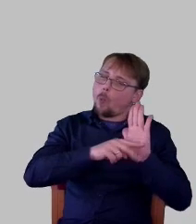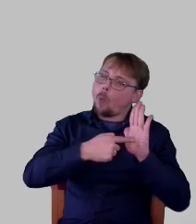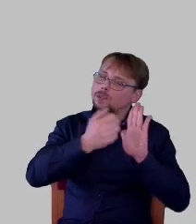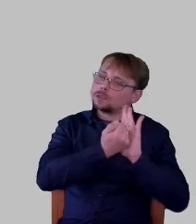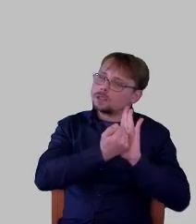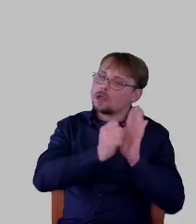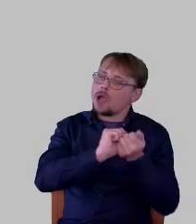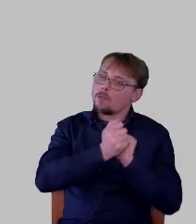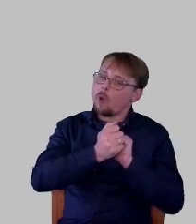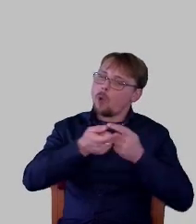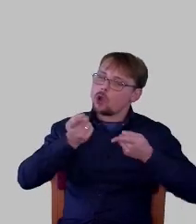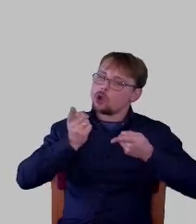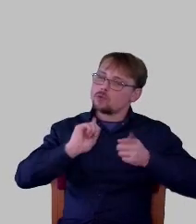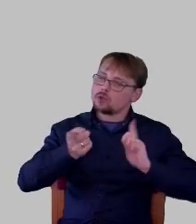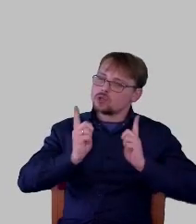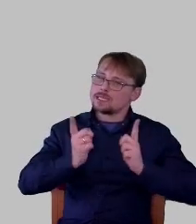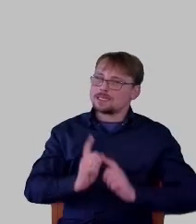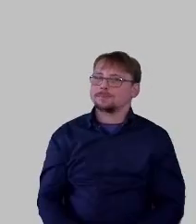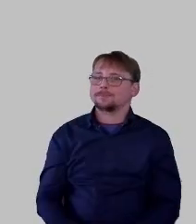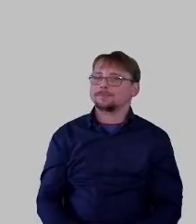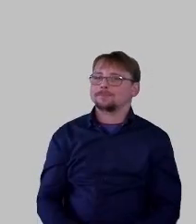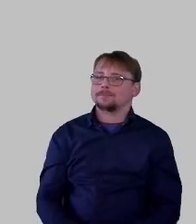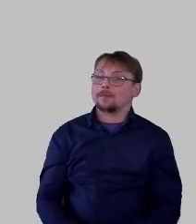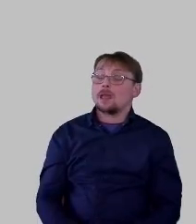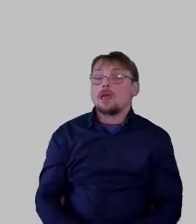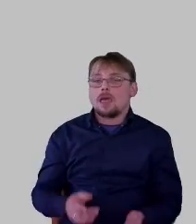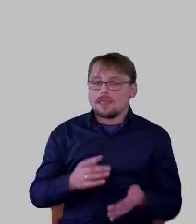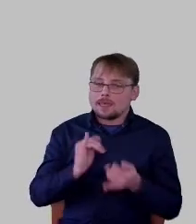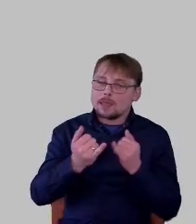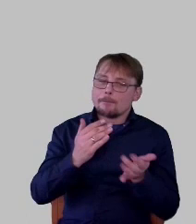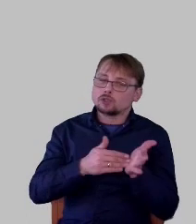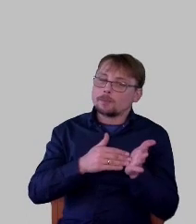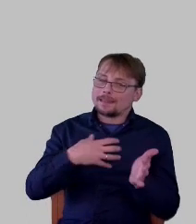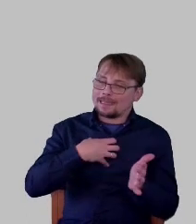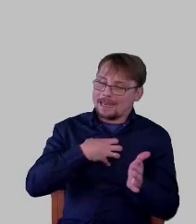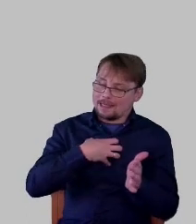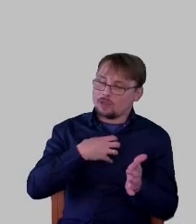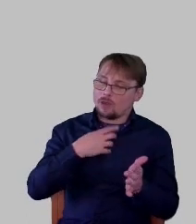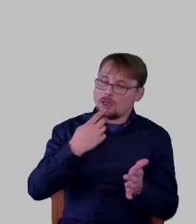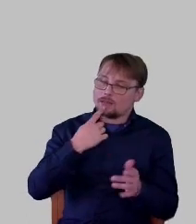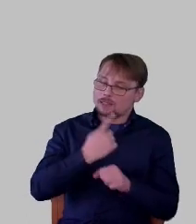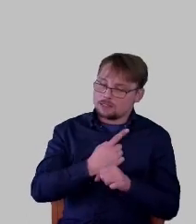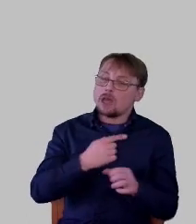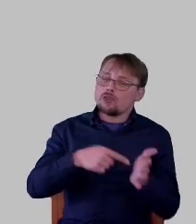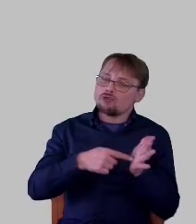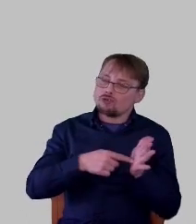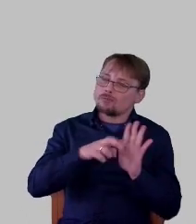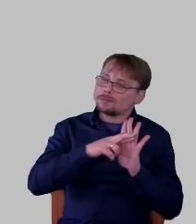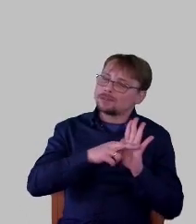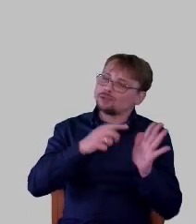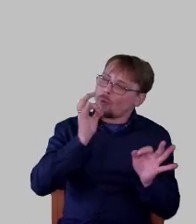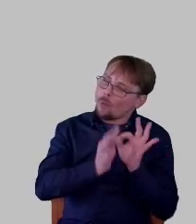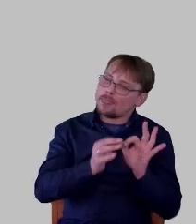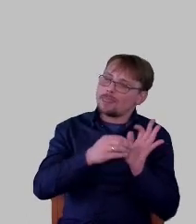taka możliwość dostosowania tego wsparcia wymaga decyzji dyrektora. Czasami potrzebna jest opinia poradni i też przepisy tutaj